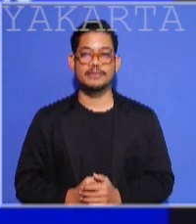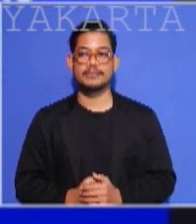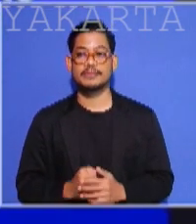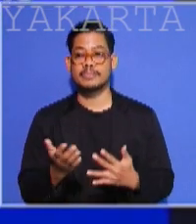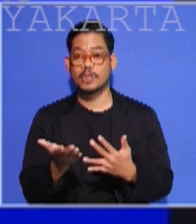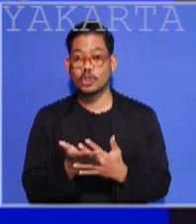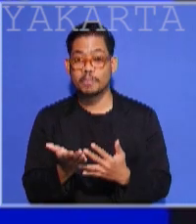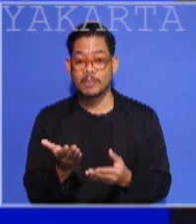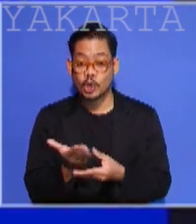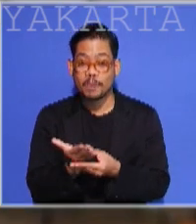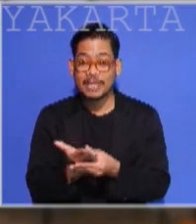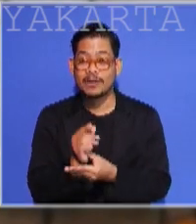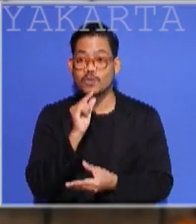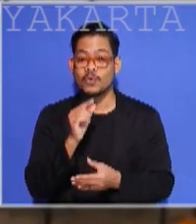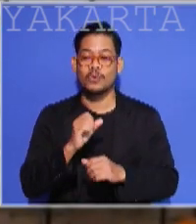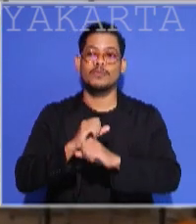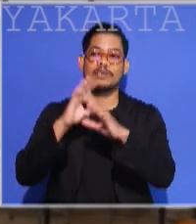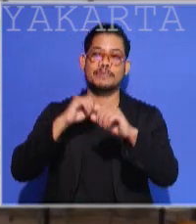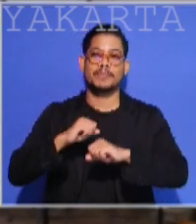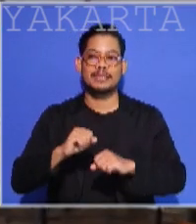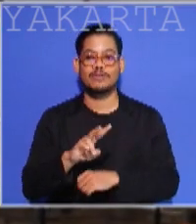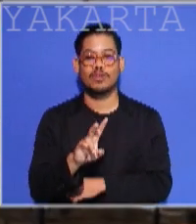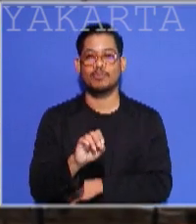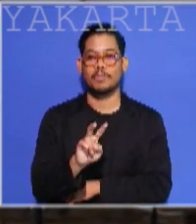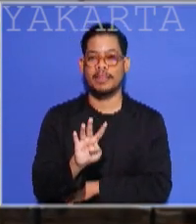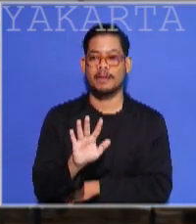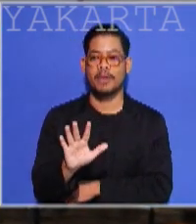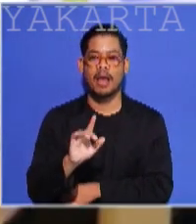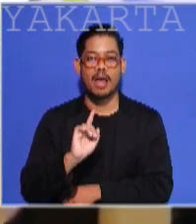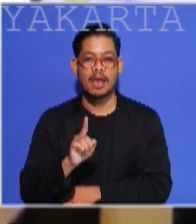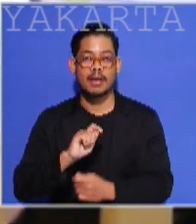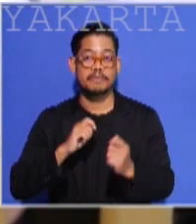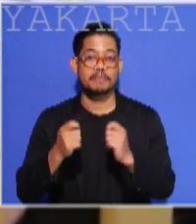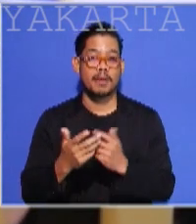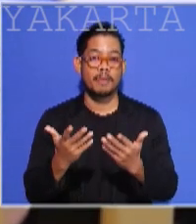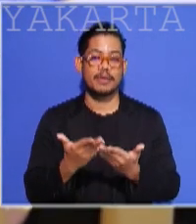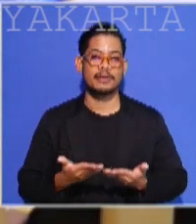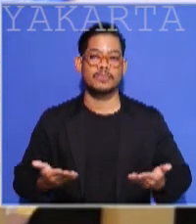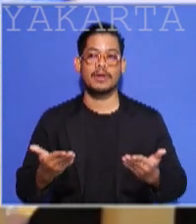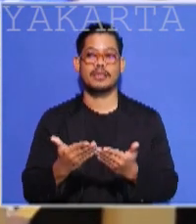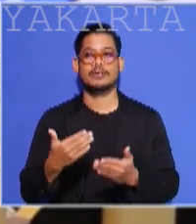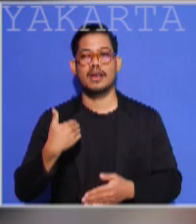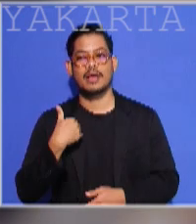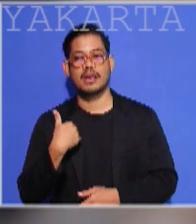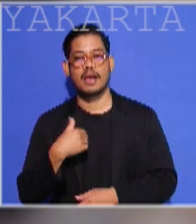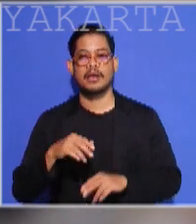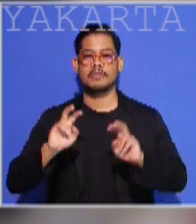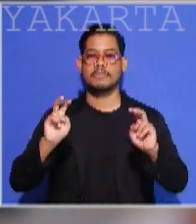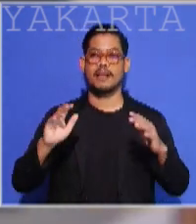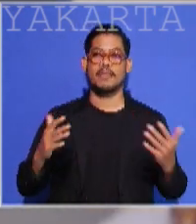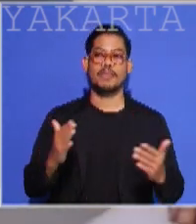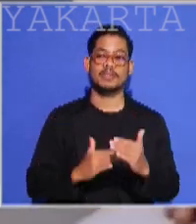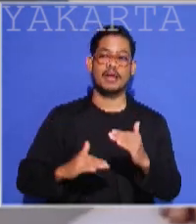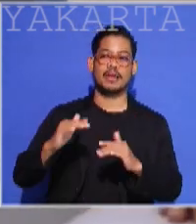danpu 2045 pilar transformasi sosial ditetapkan berupa peningkatan kualitas kehidupan manusia pada